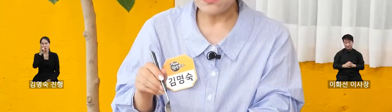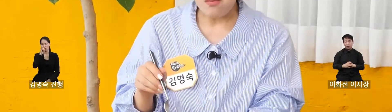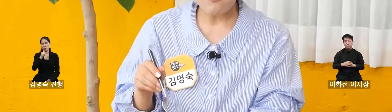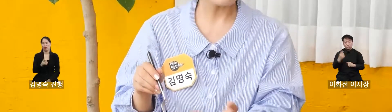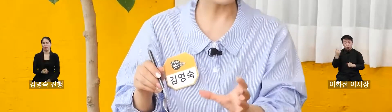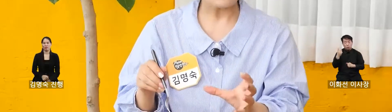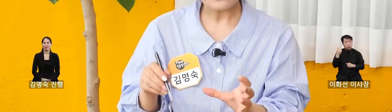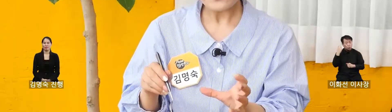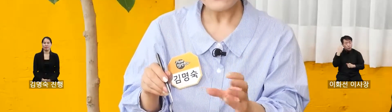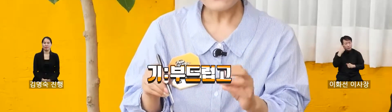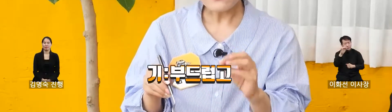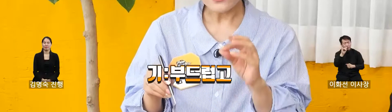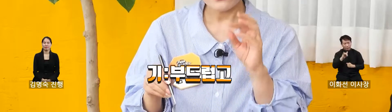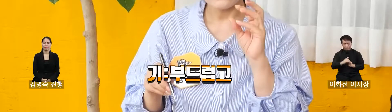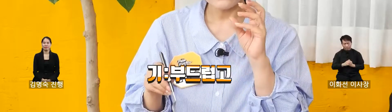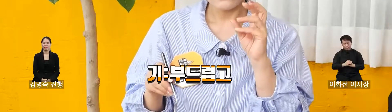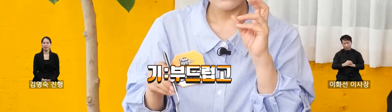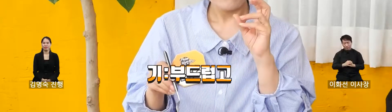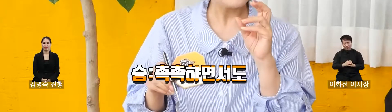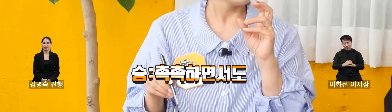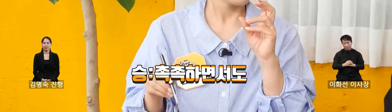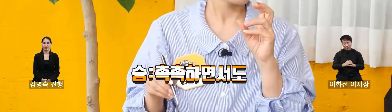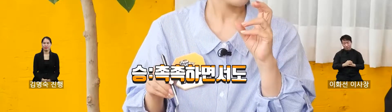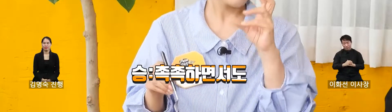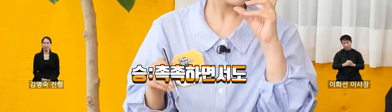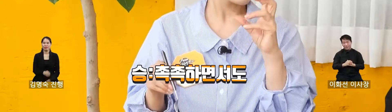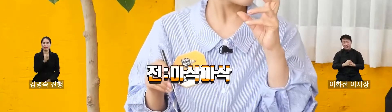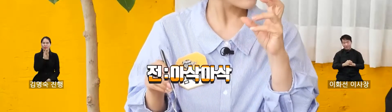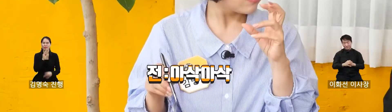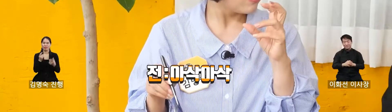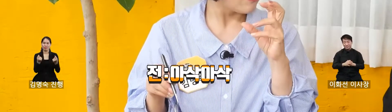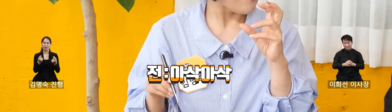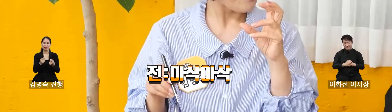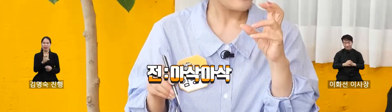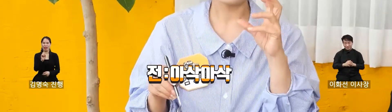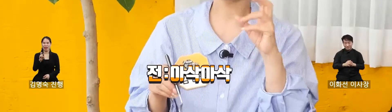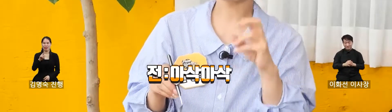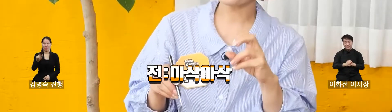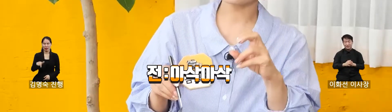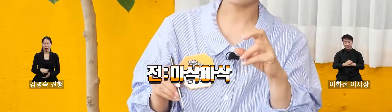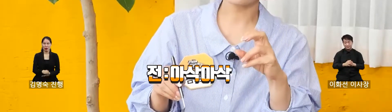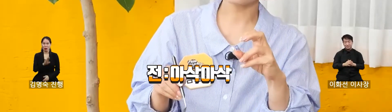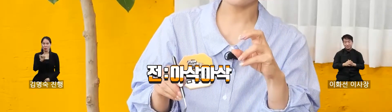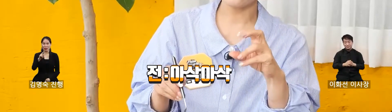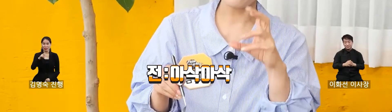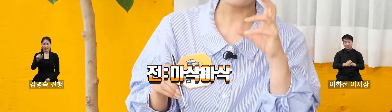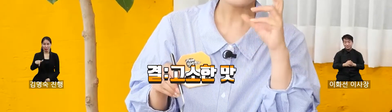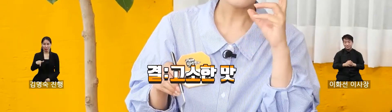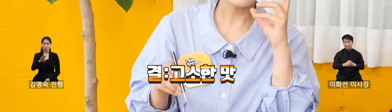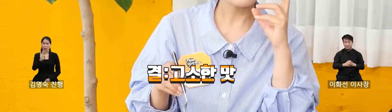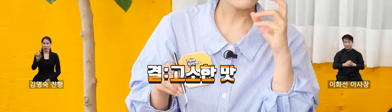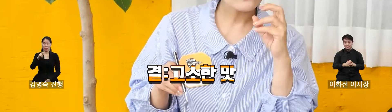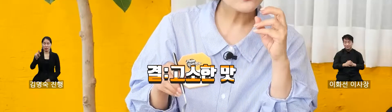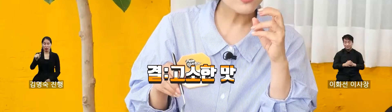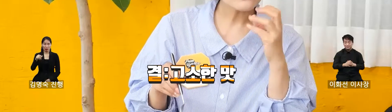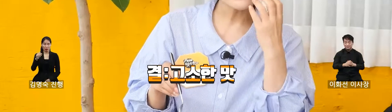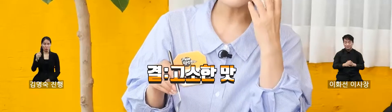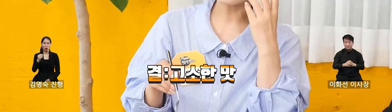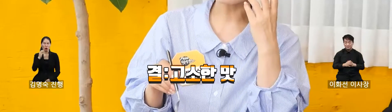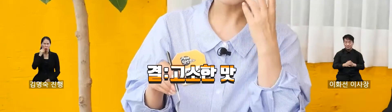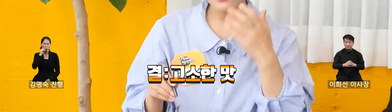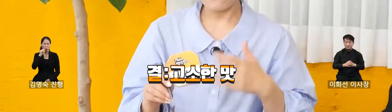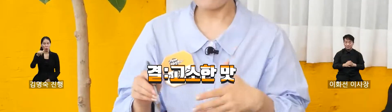소리가 있어요. 네. 부드럽고 촉촉하고 그리고 바삭바삭. 네. 바삭바삭하고 그다음에